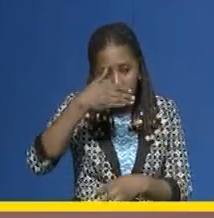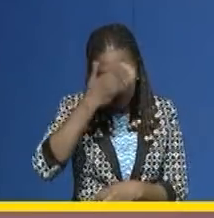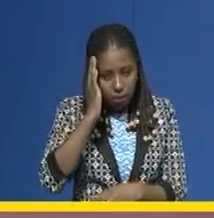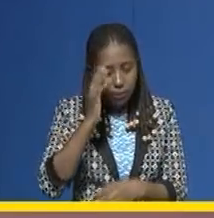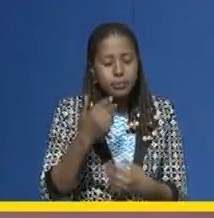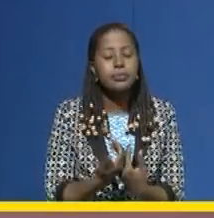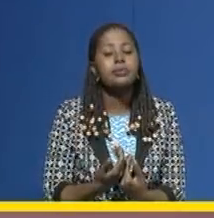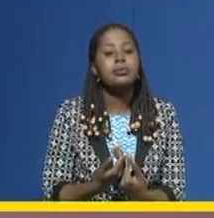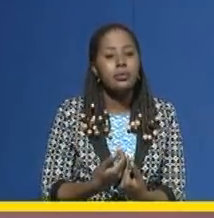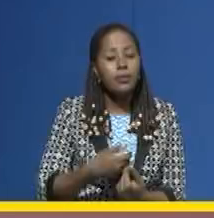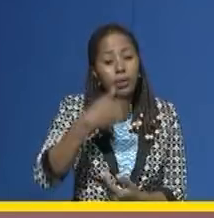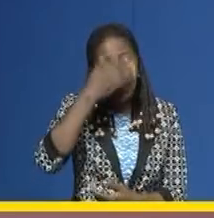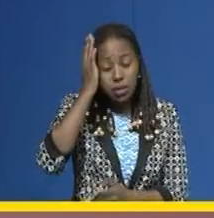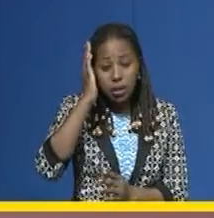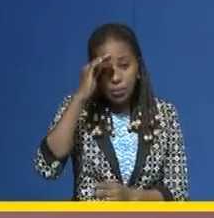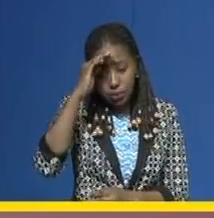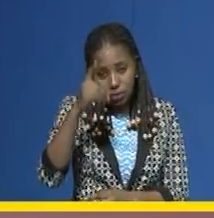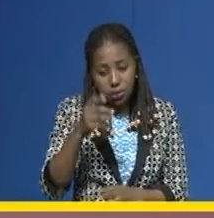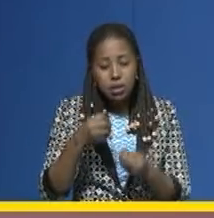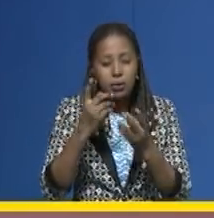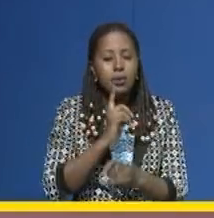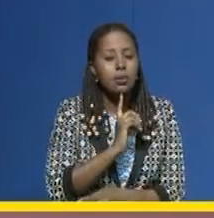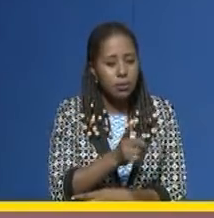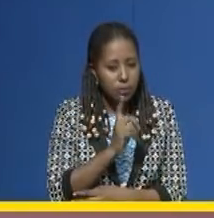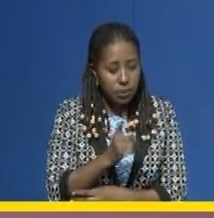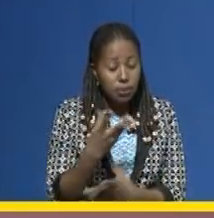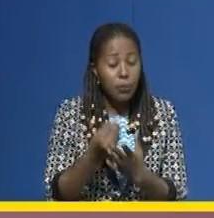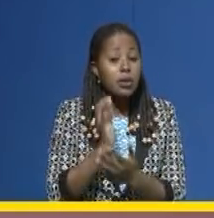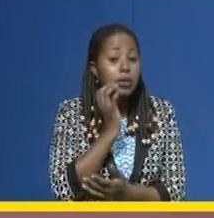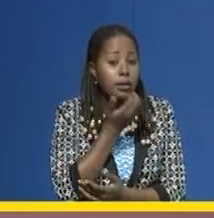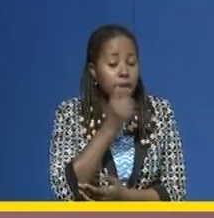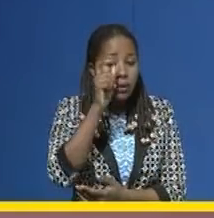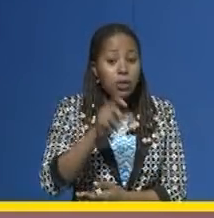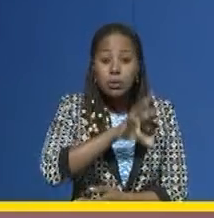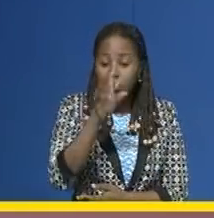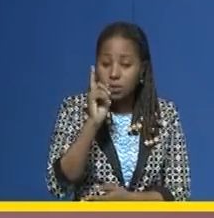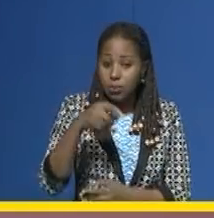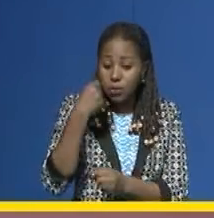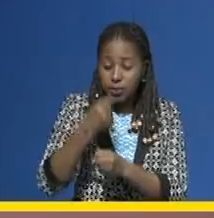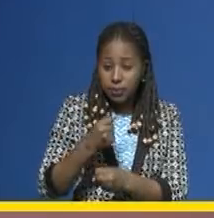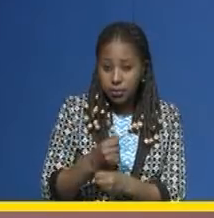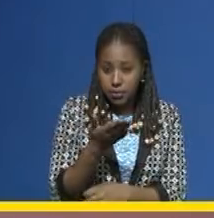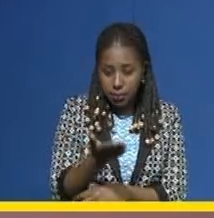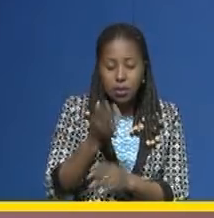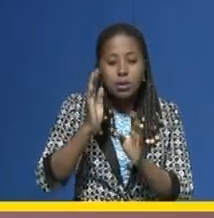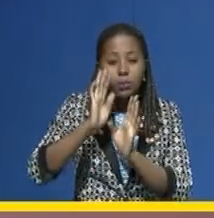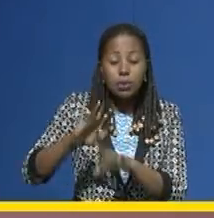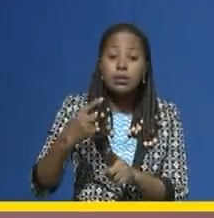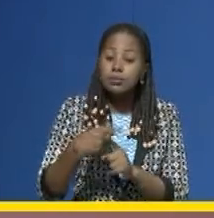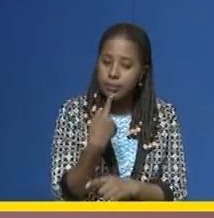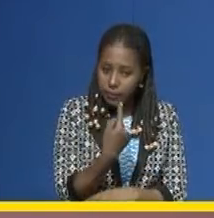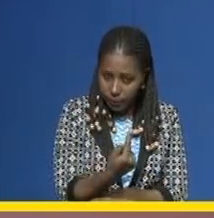Jeshi la polisi mkoa mjini Magharibi linatoa onyo kali na tahadhari kwa wale wote wanaofanya hivyo, kuacha mara